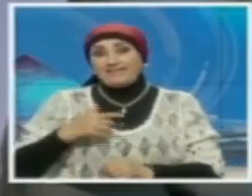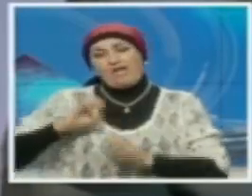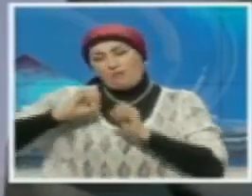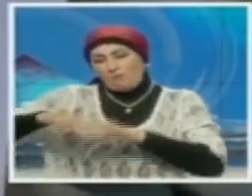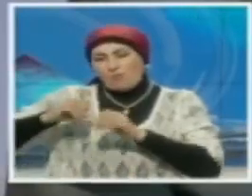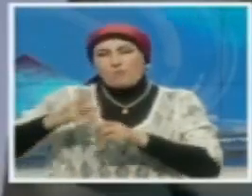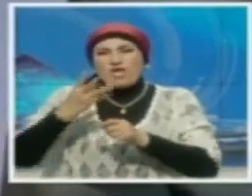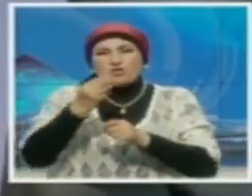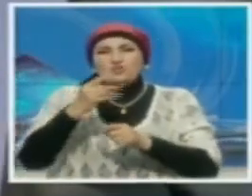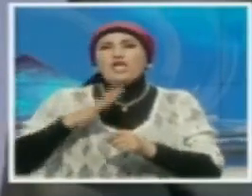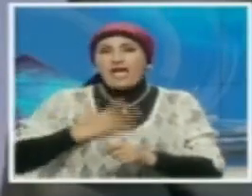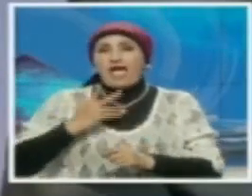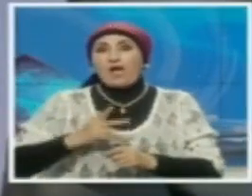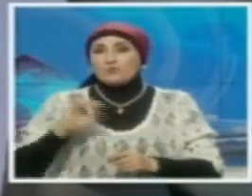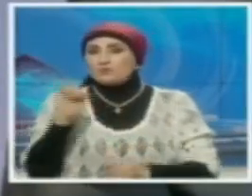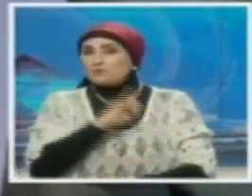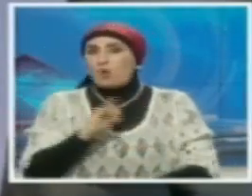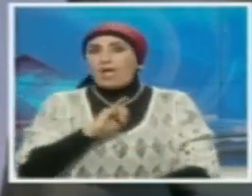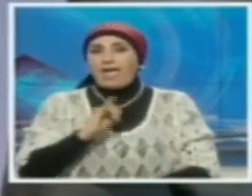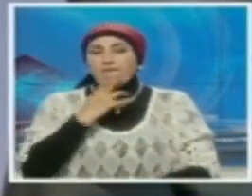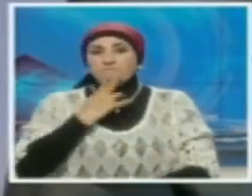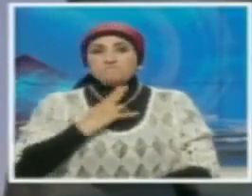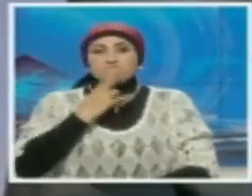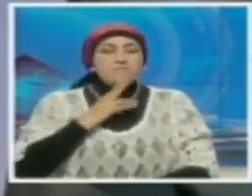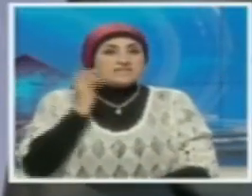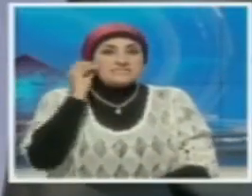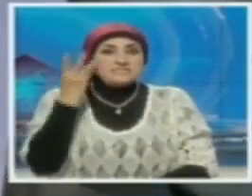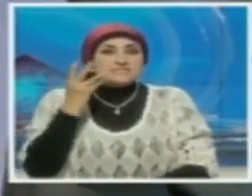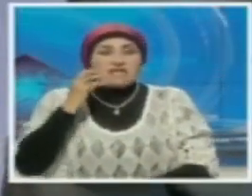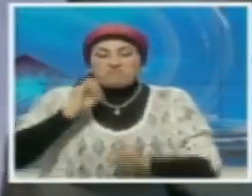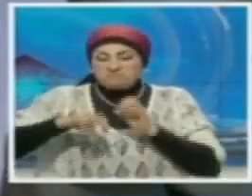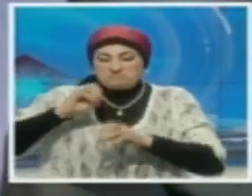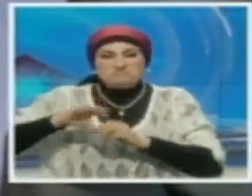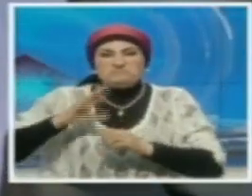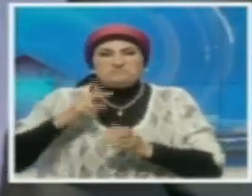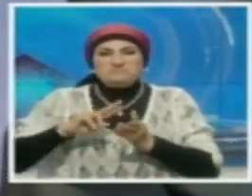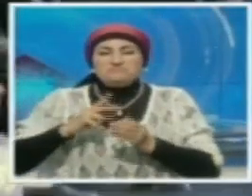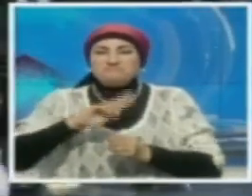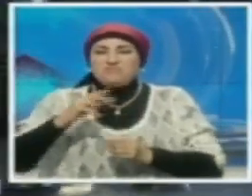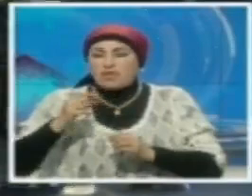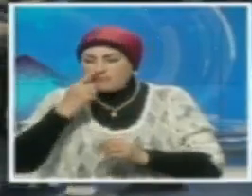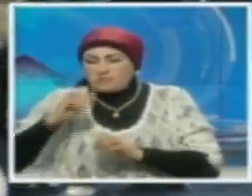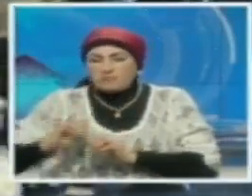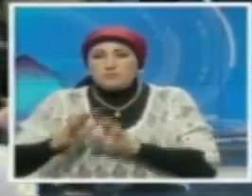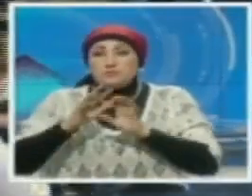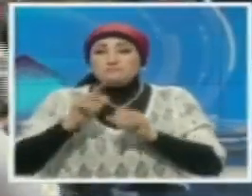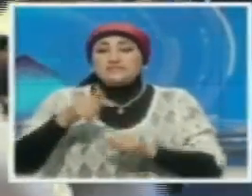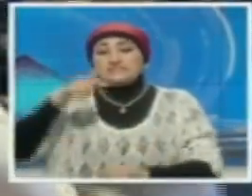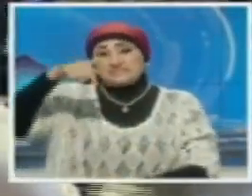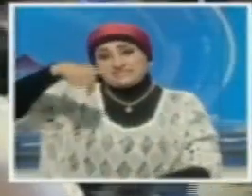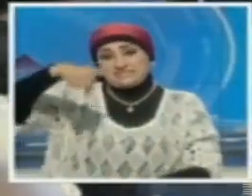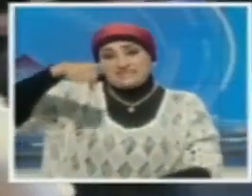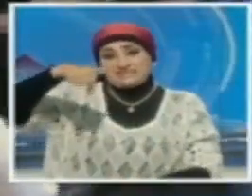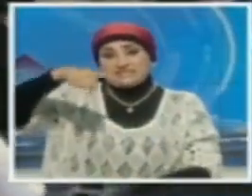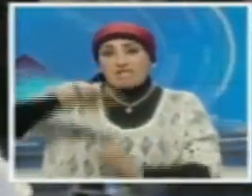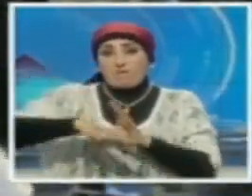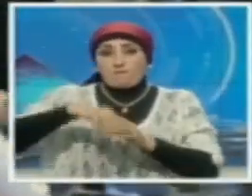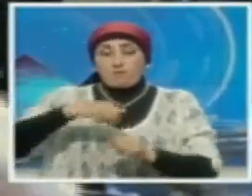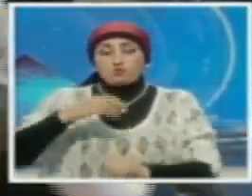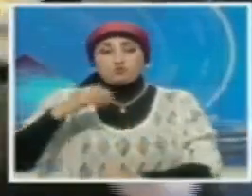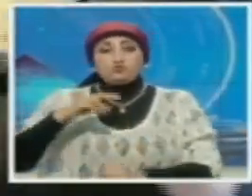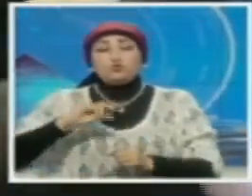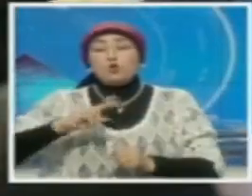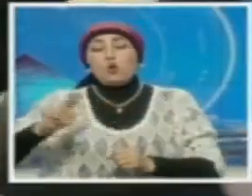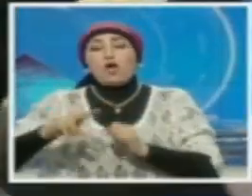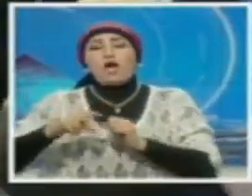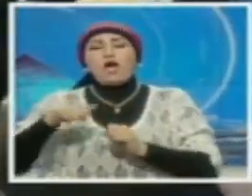شوية لها، لما لها من أهمية كبيرة في الحد من الانبعاثات. 6 فائزون بالمشروعات الذكية الخضراء ضمن